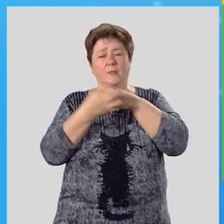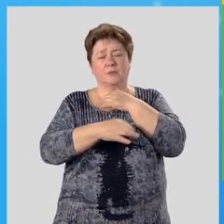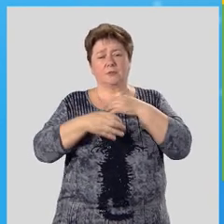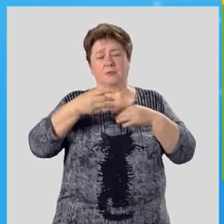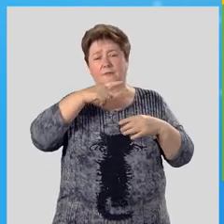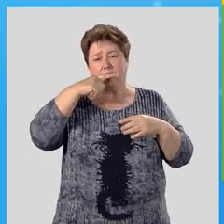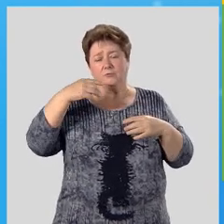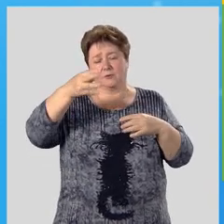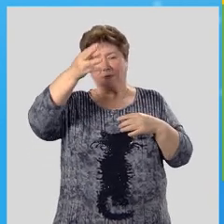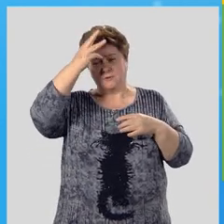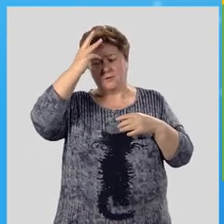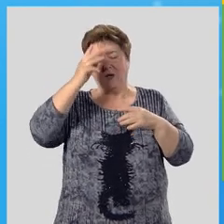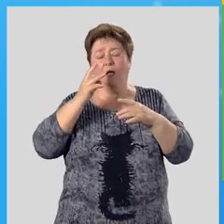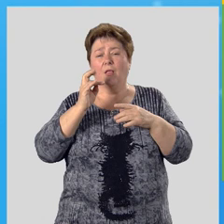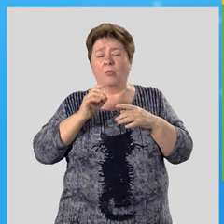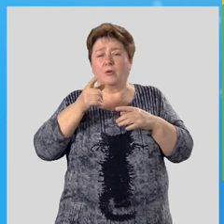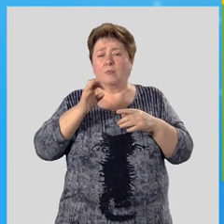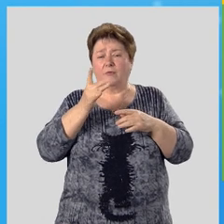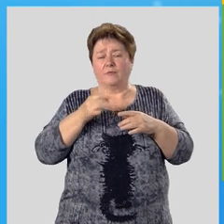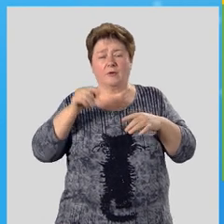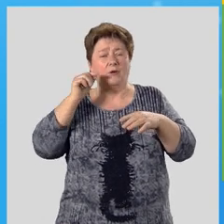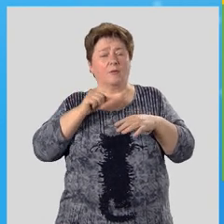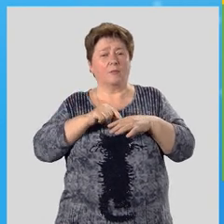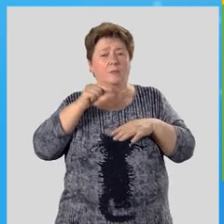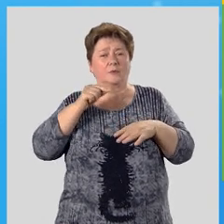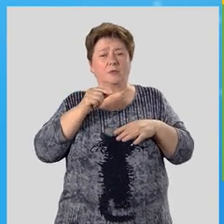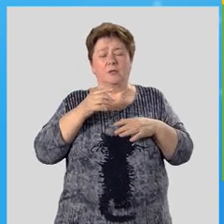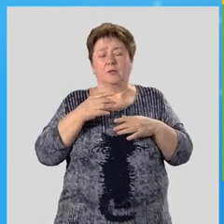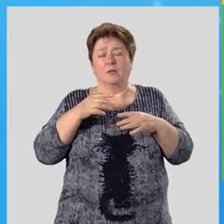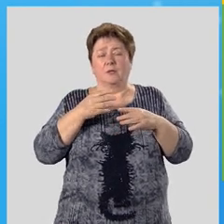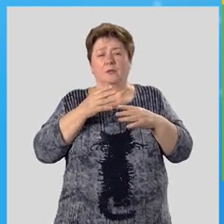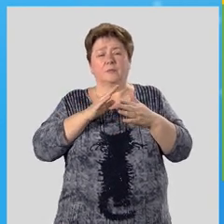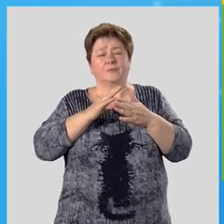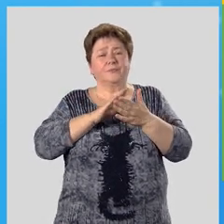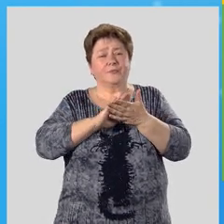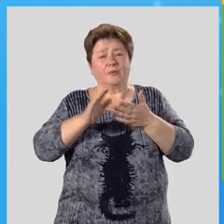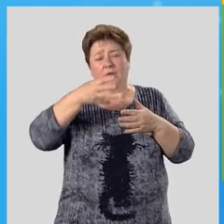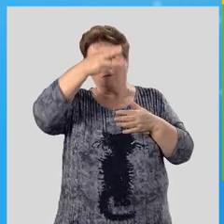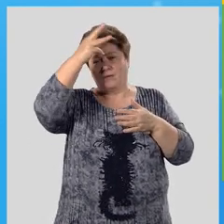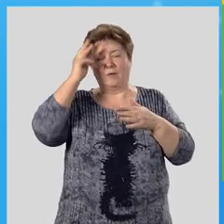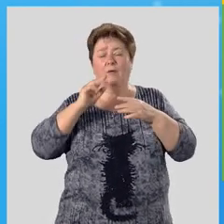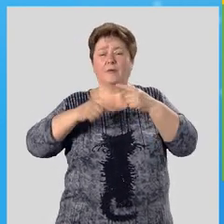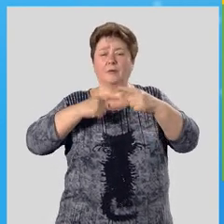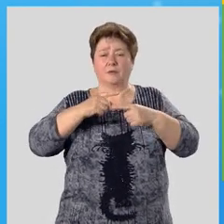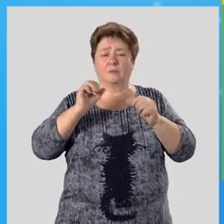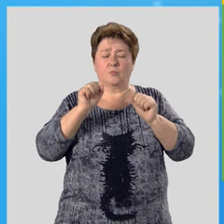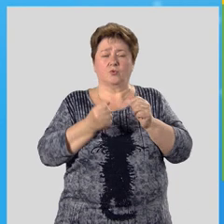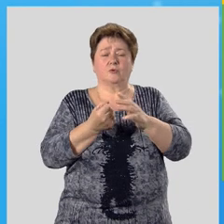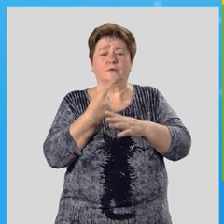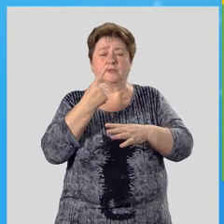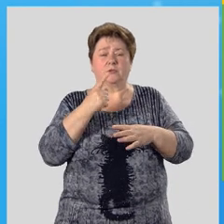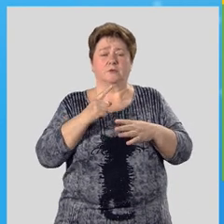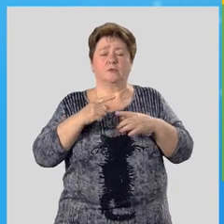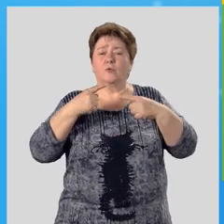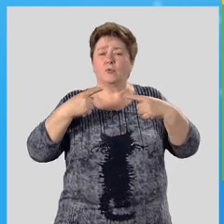царя. Однако гемофилия поражает не только аристократические династии. Она может